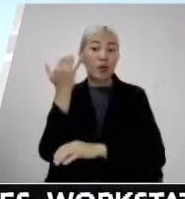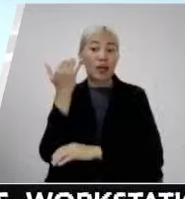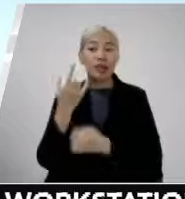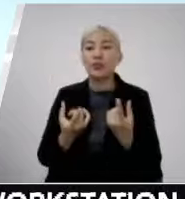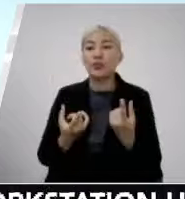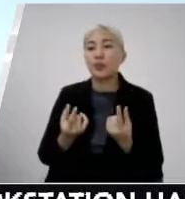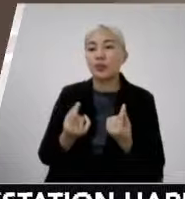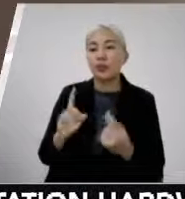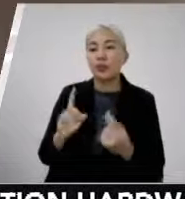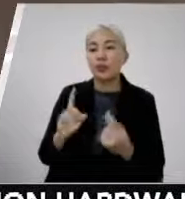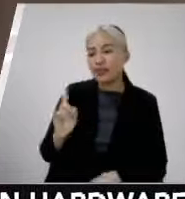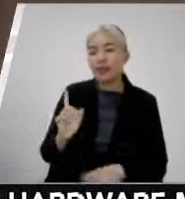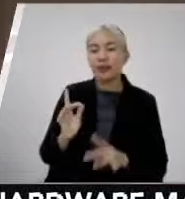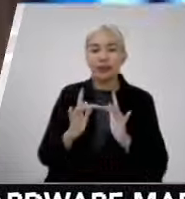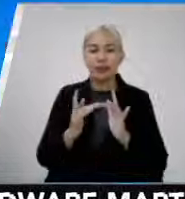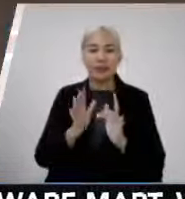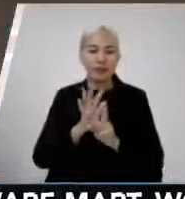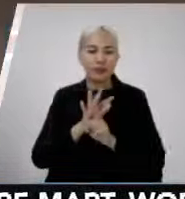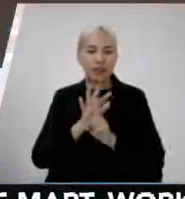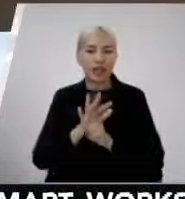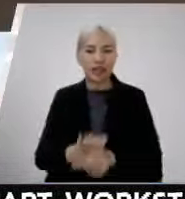online.